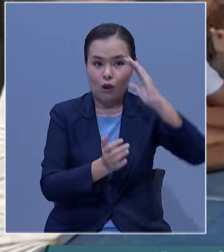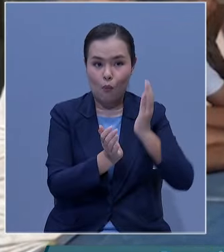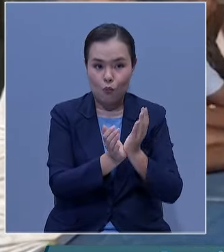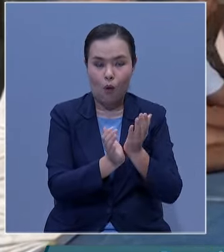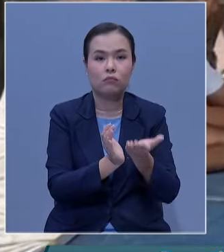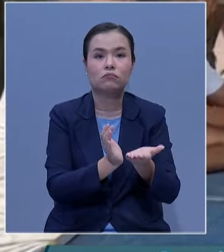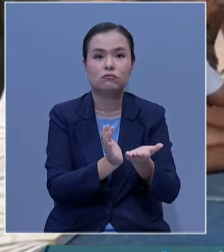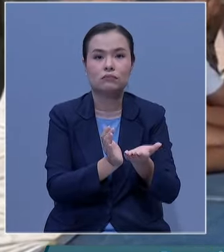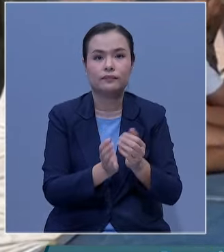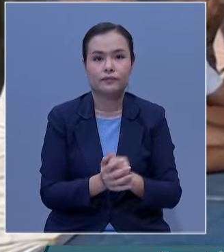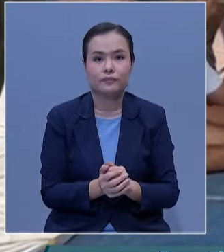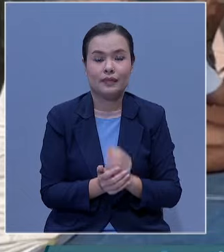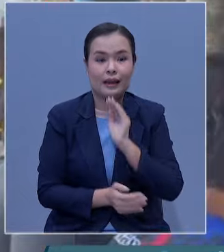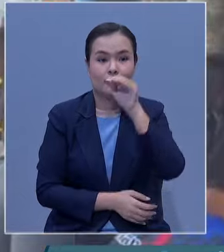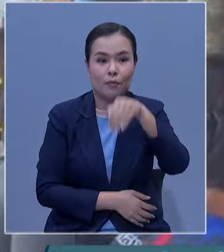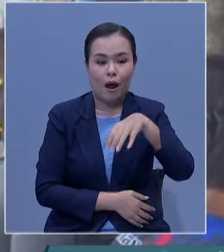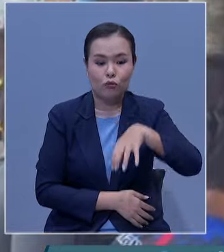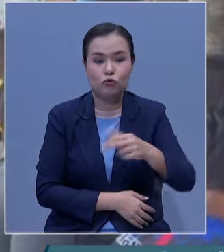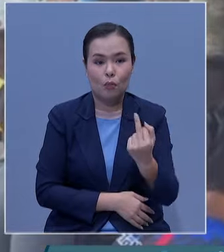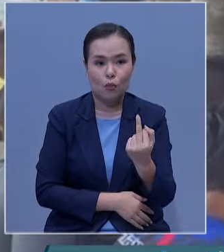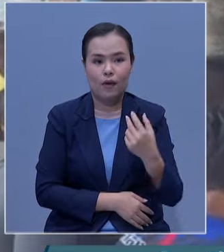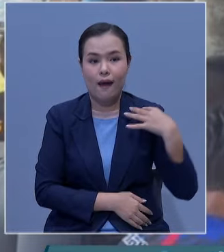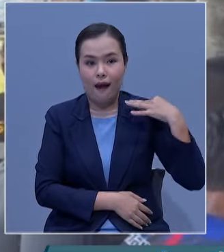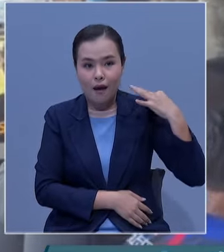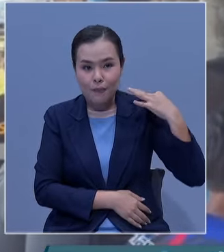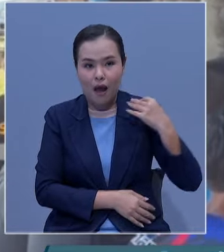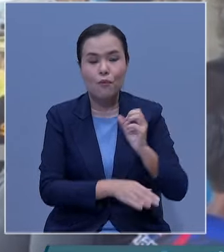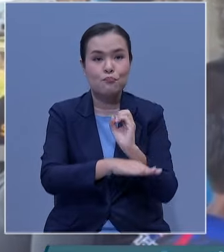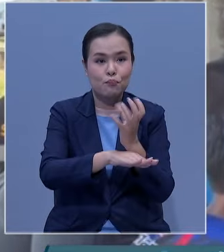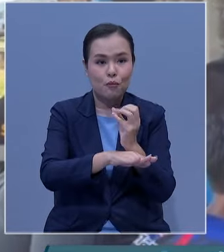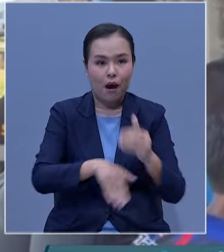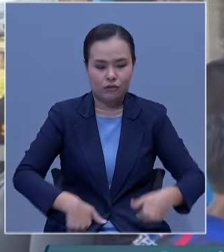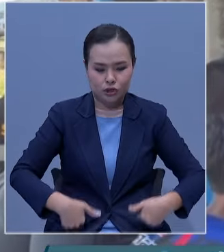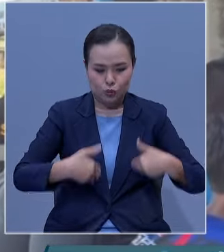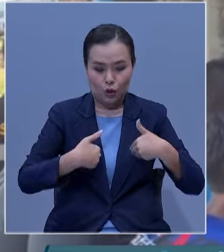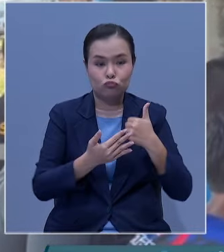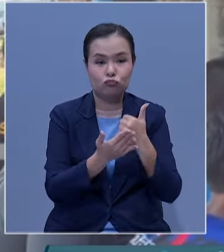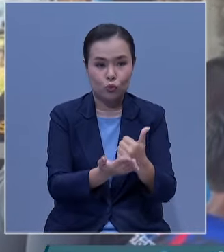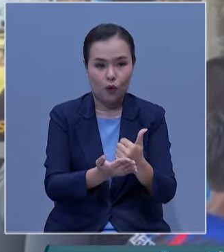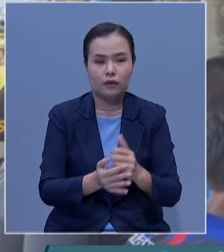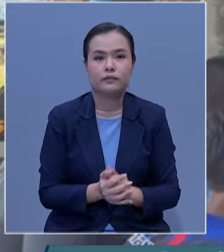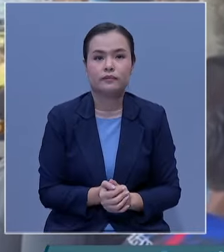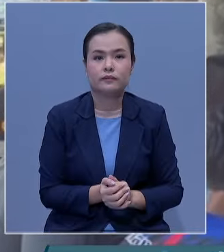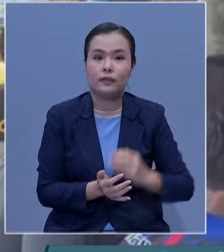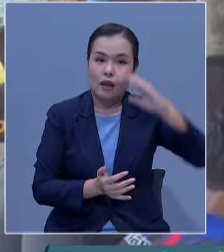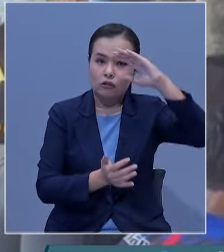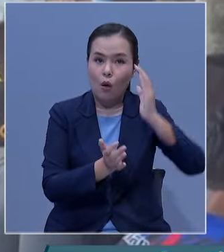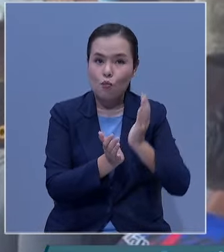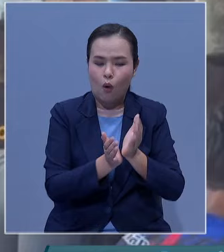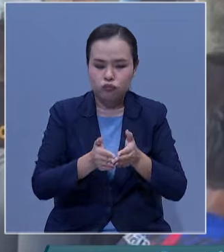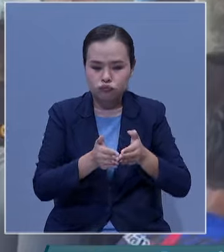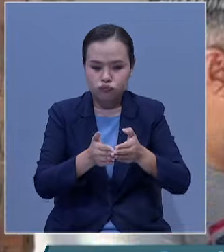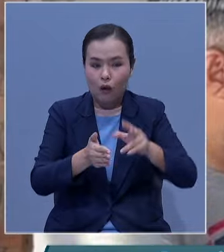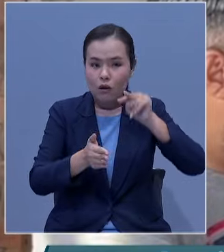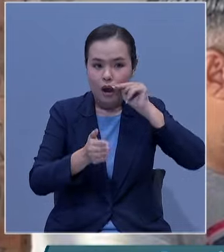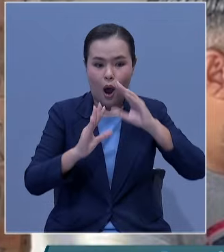ภ.บ่อผุดนะครับเทศบาลนครเกาะสมุยอาสาสมัครกู้ภัยกุศลสงเคราะห์เกาะสมุยรวมถึงตำรวจน้ำนะครับก็เข้าร่วมประชุ